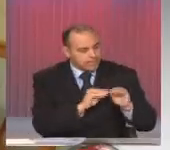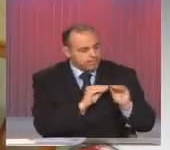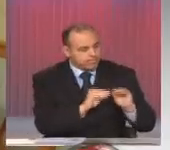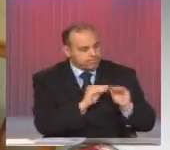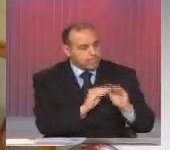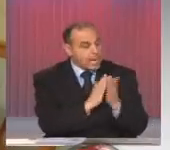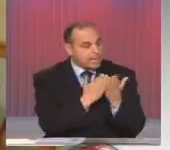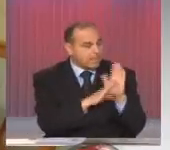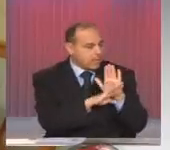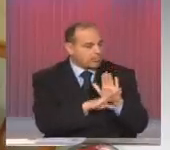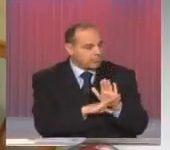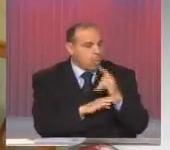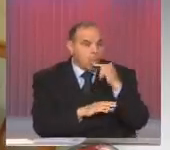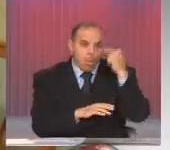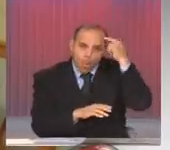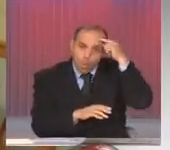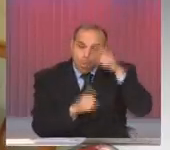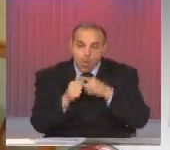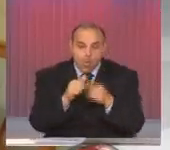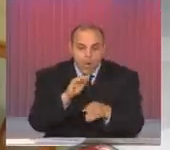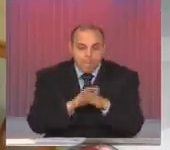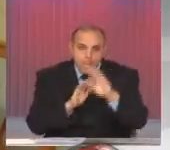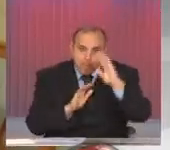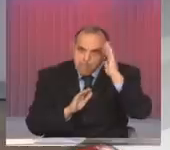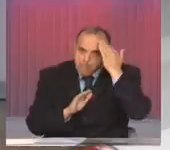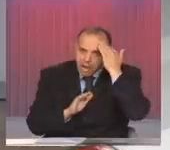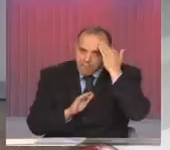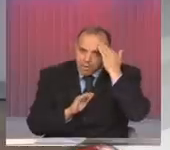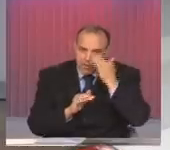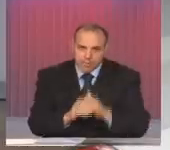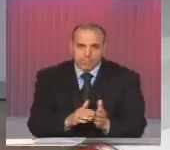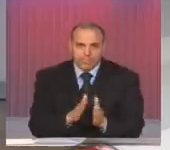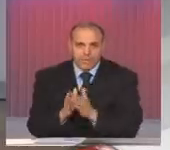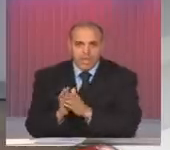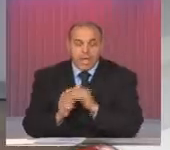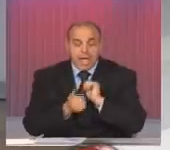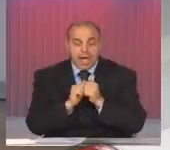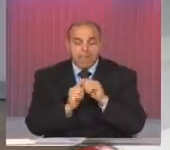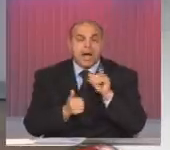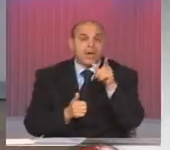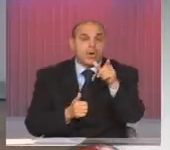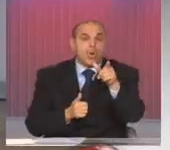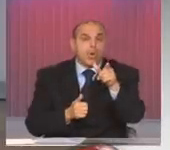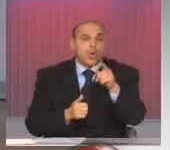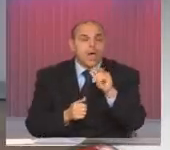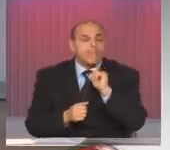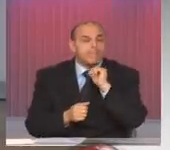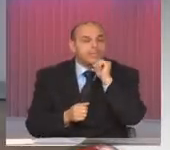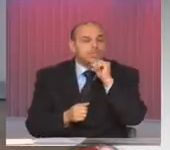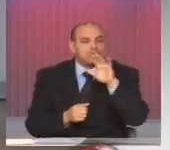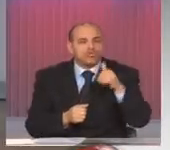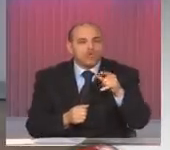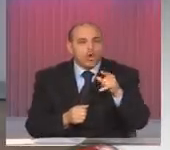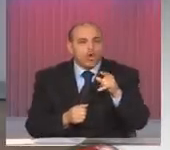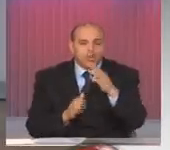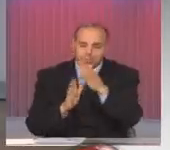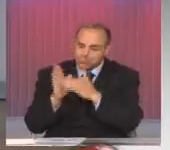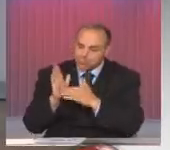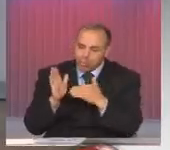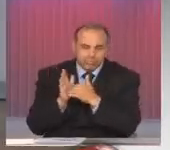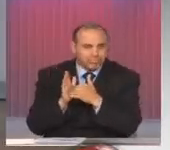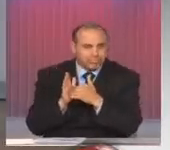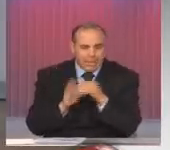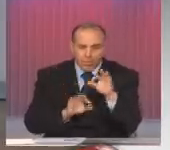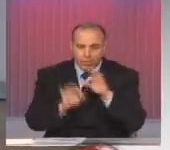على الكتاب باعتباره النواة الأولى للمعرفة. في أخبار الرياضة، وضع البلجيكي جورج كانس القائمة النهائية